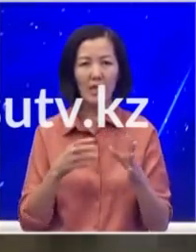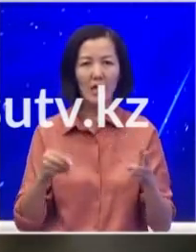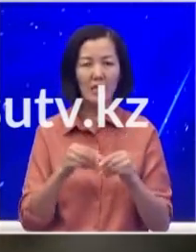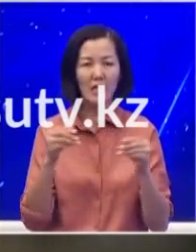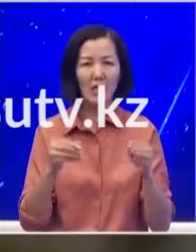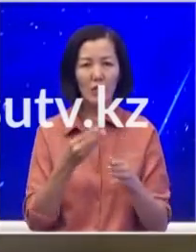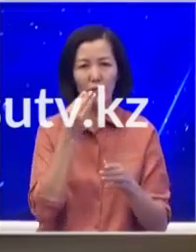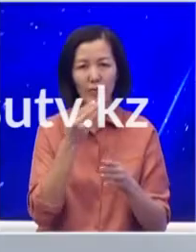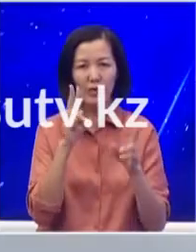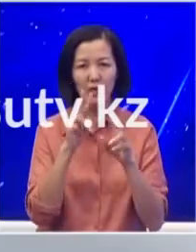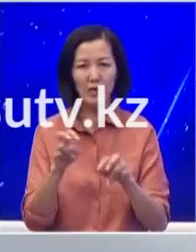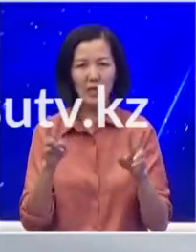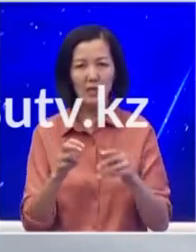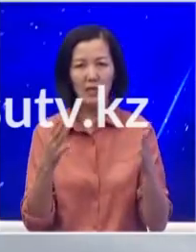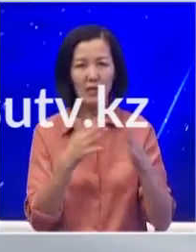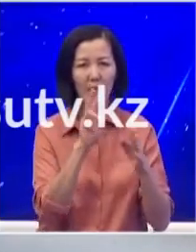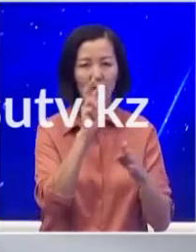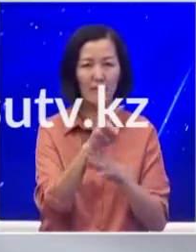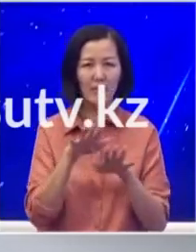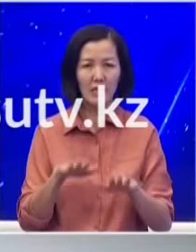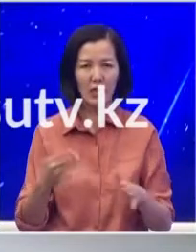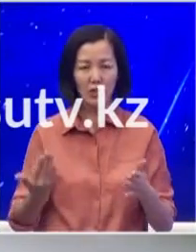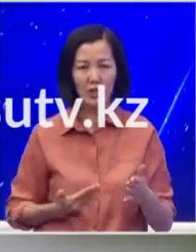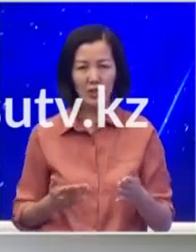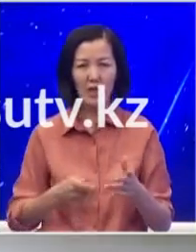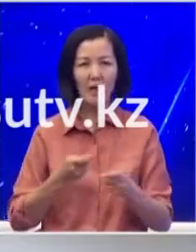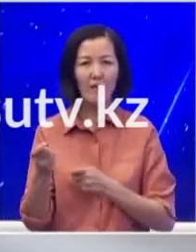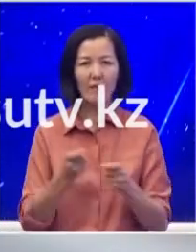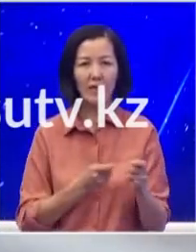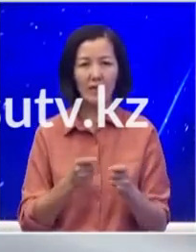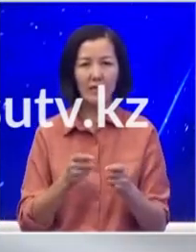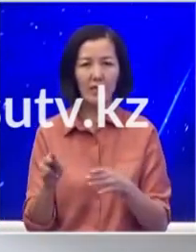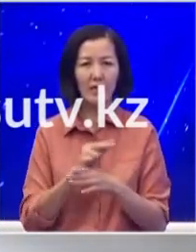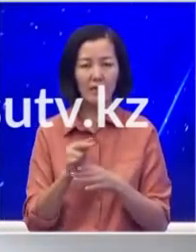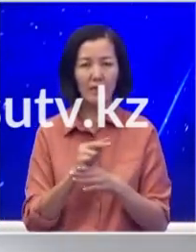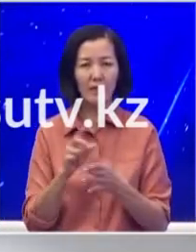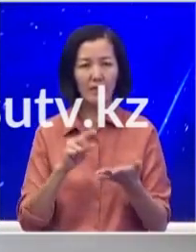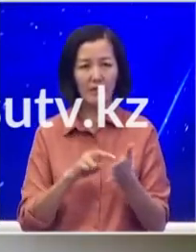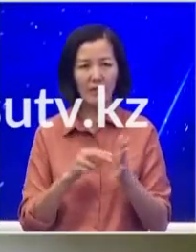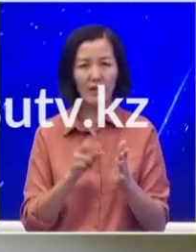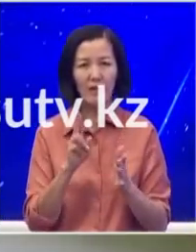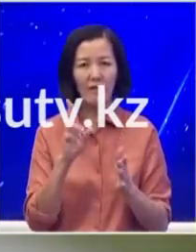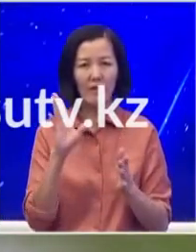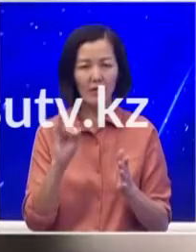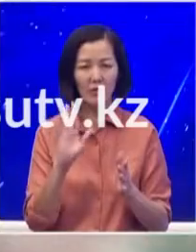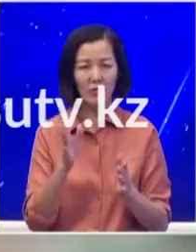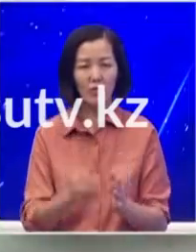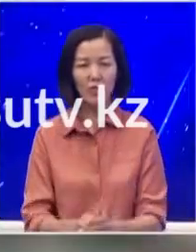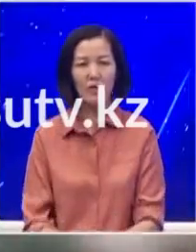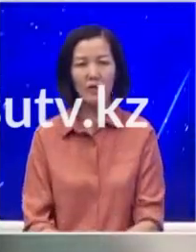заставляет их искать желаемое в домах местных жителей. Власти обещают семье отремонтировать квартиру.